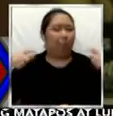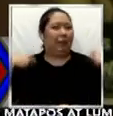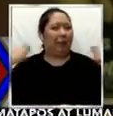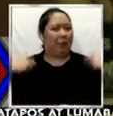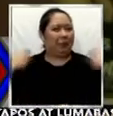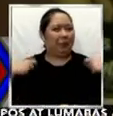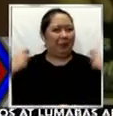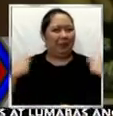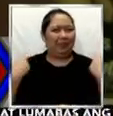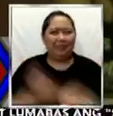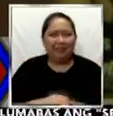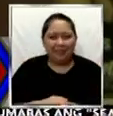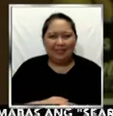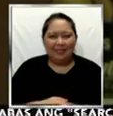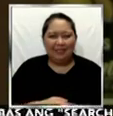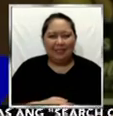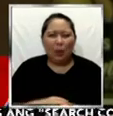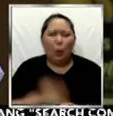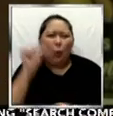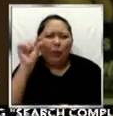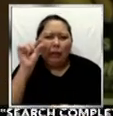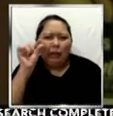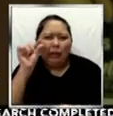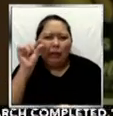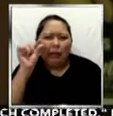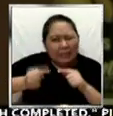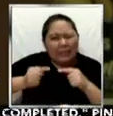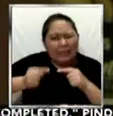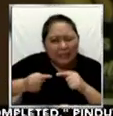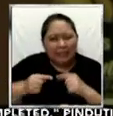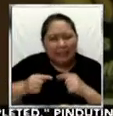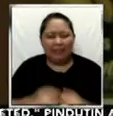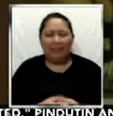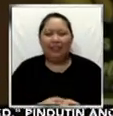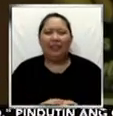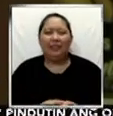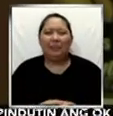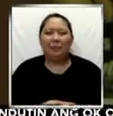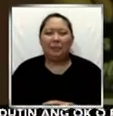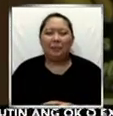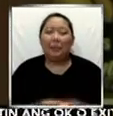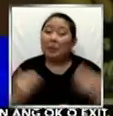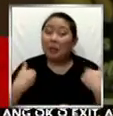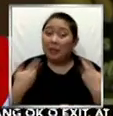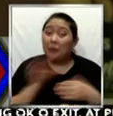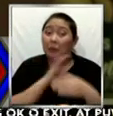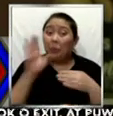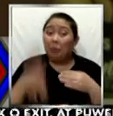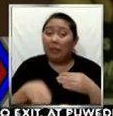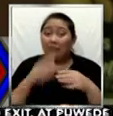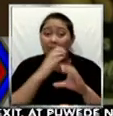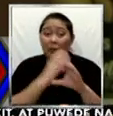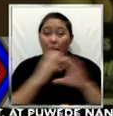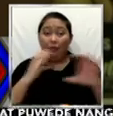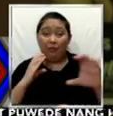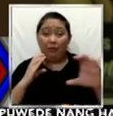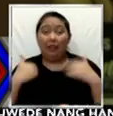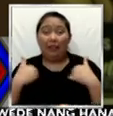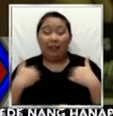yung mga gamot namin eh. We acquired it before the, mangyari itong enhancement